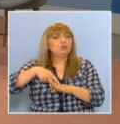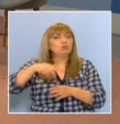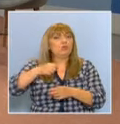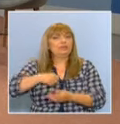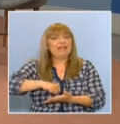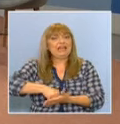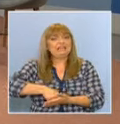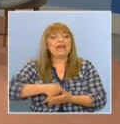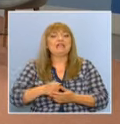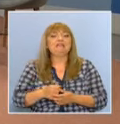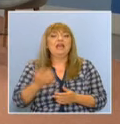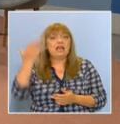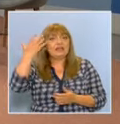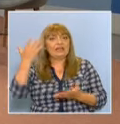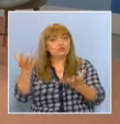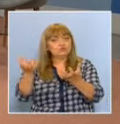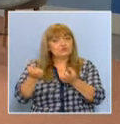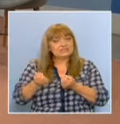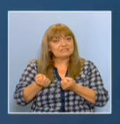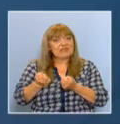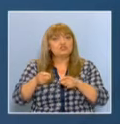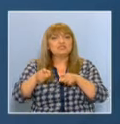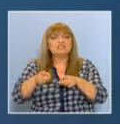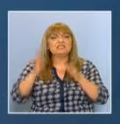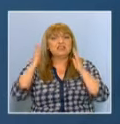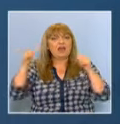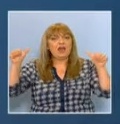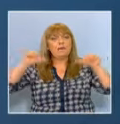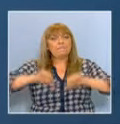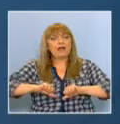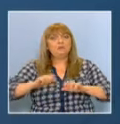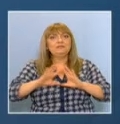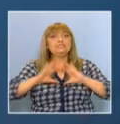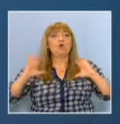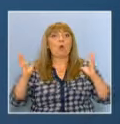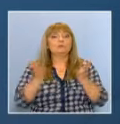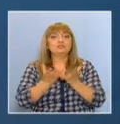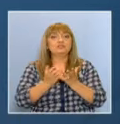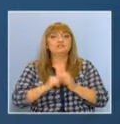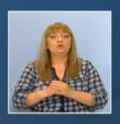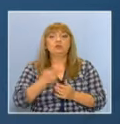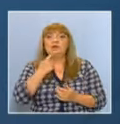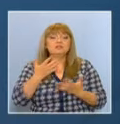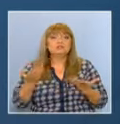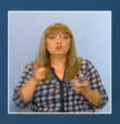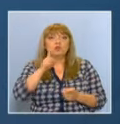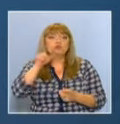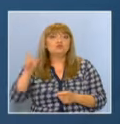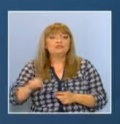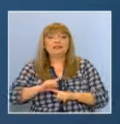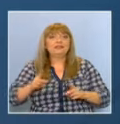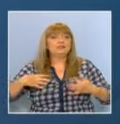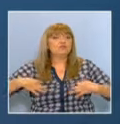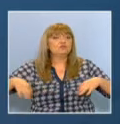се схваща, че те са пагубни за обществото, защото човекът е несвободен, но